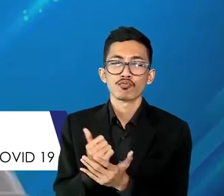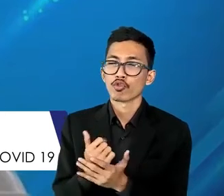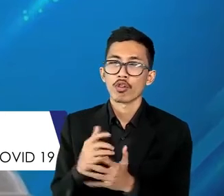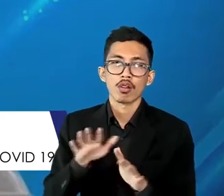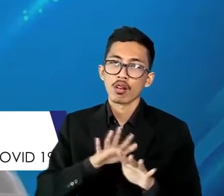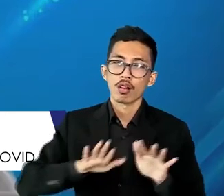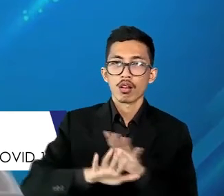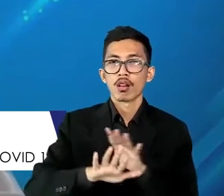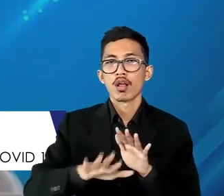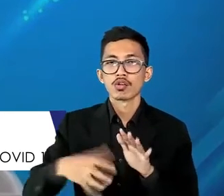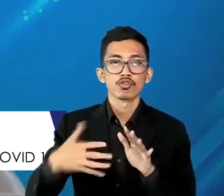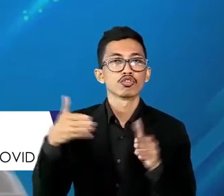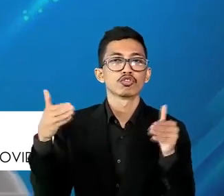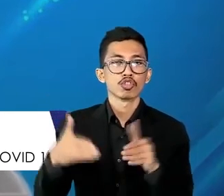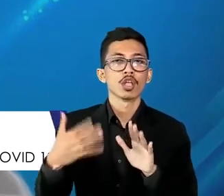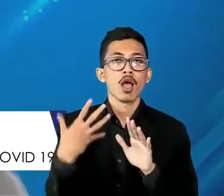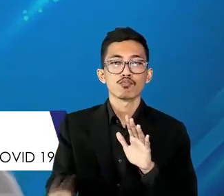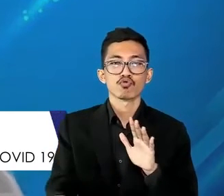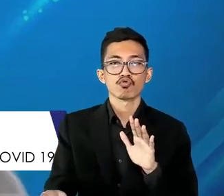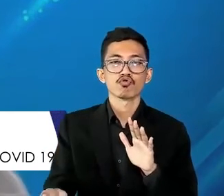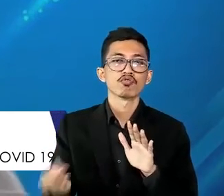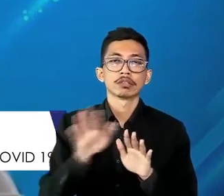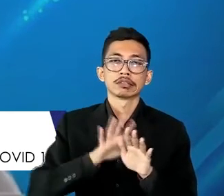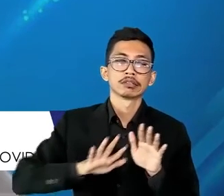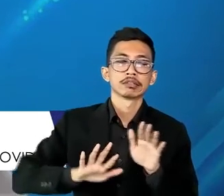terdepan daripada struktur yang ada di